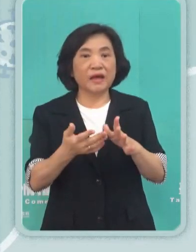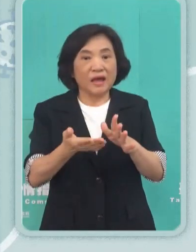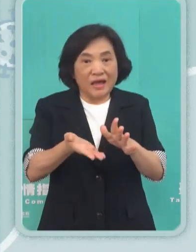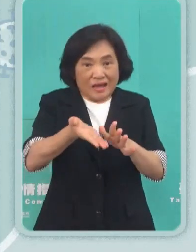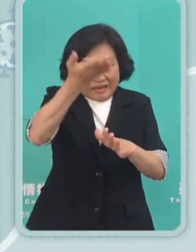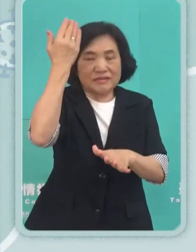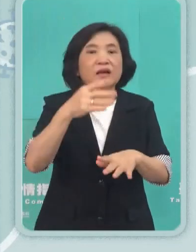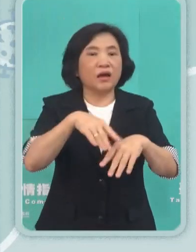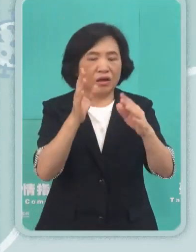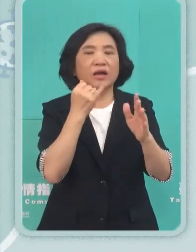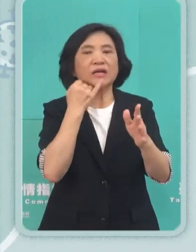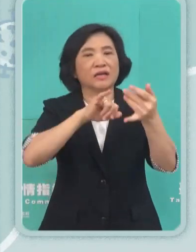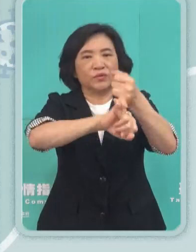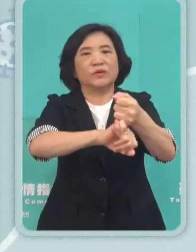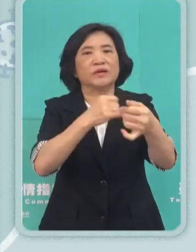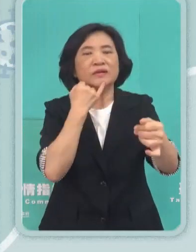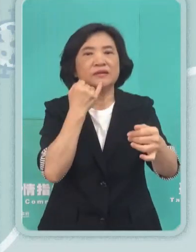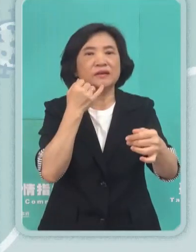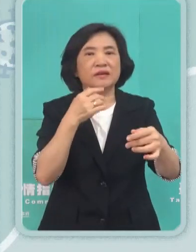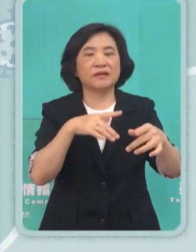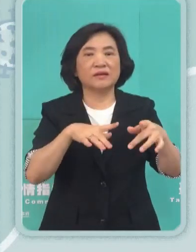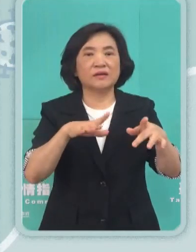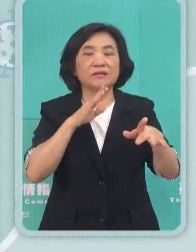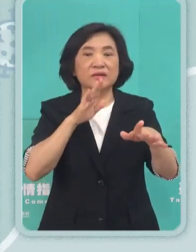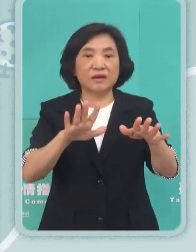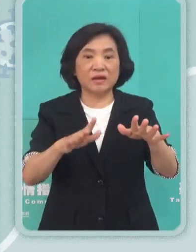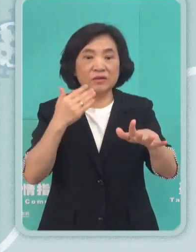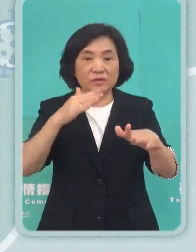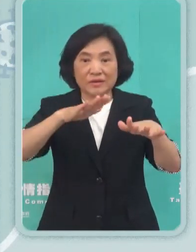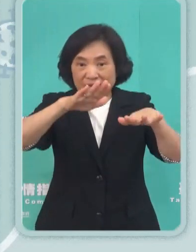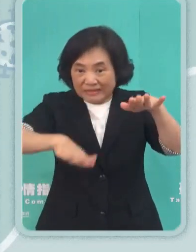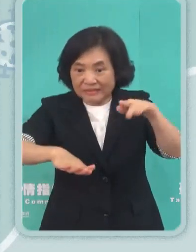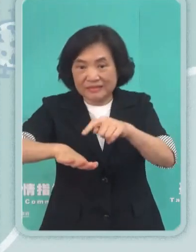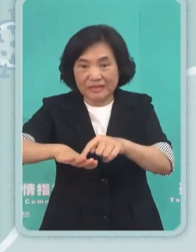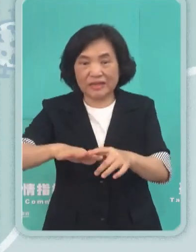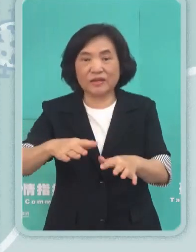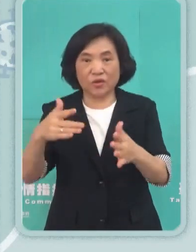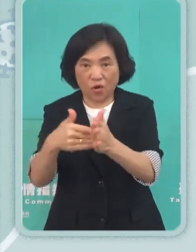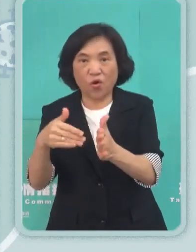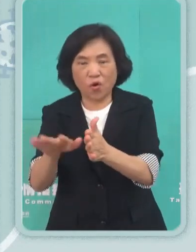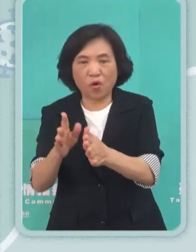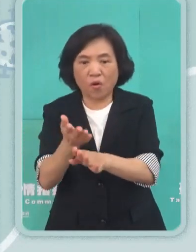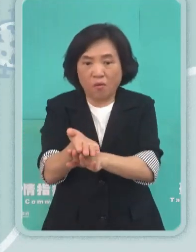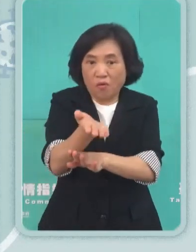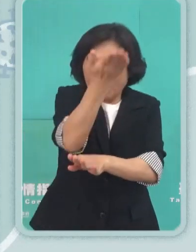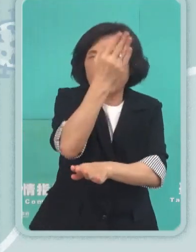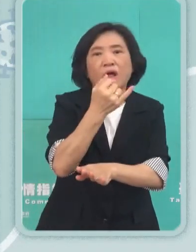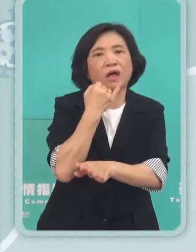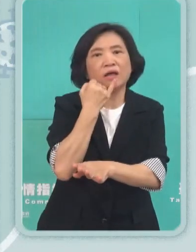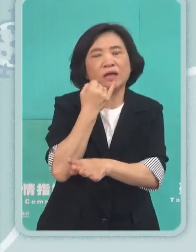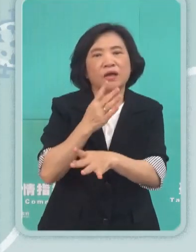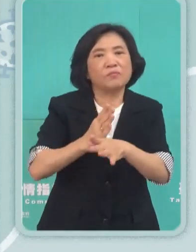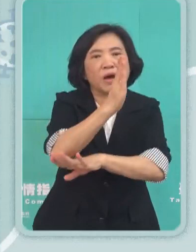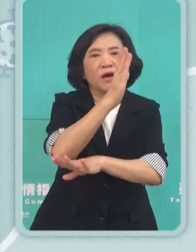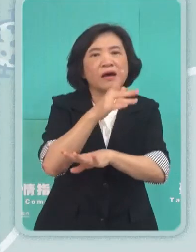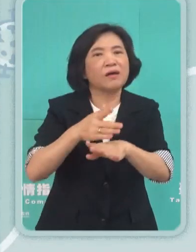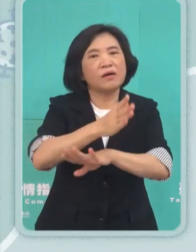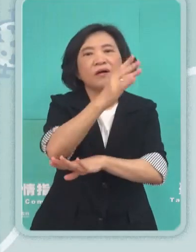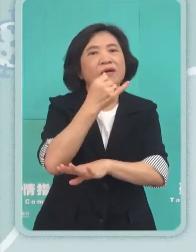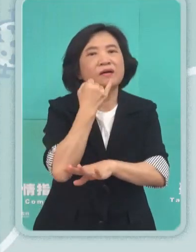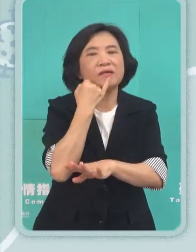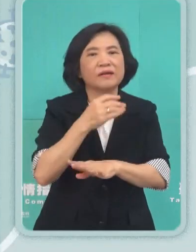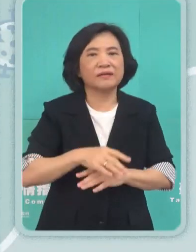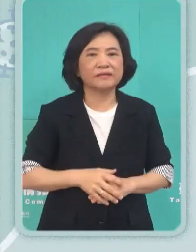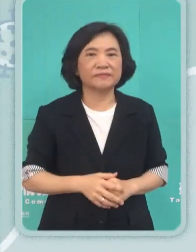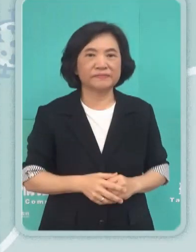预约，都可以了。我们是按照年龄往下降，所以只有下限，没有算上限。那还是一样哦。这个鼓励